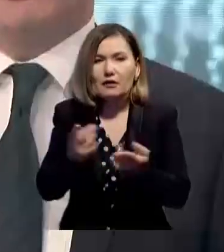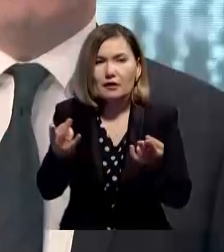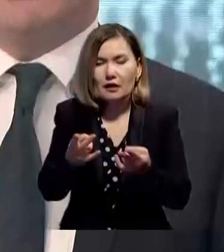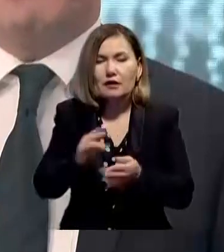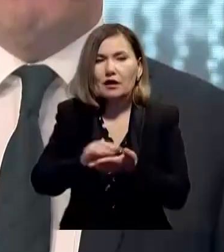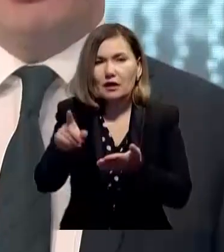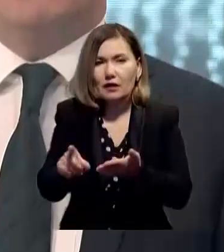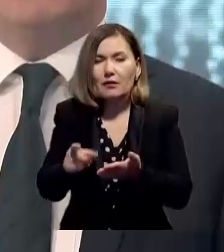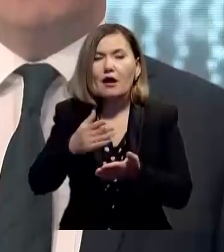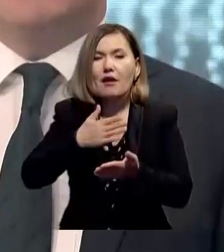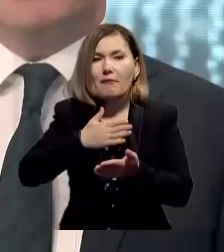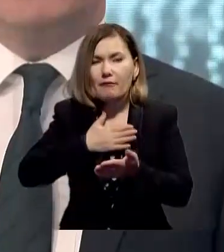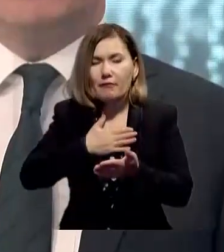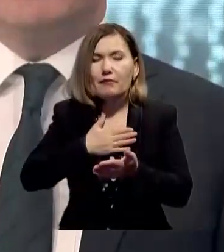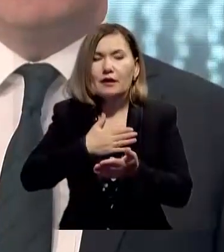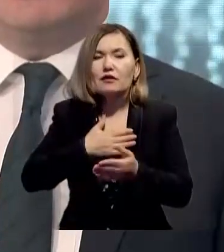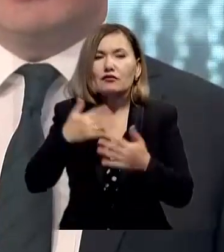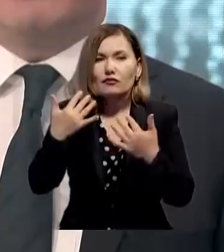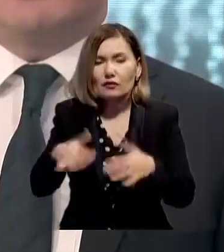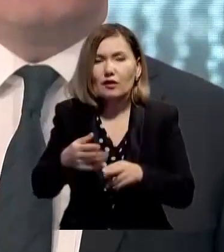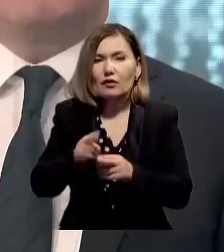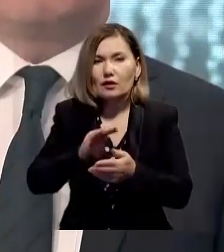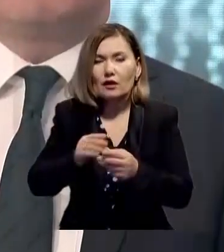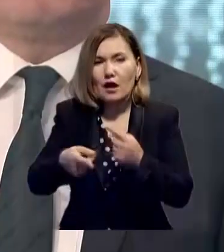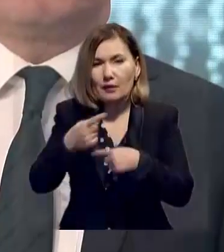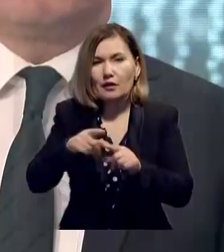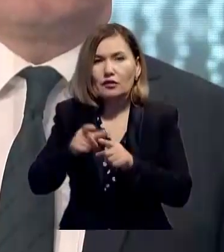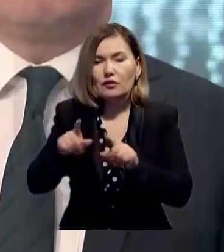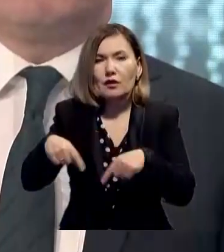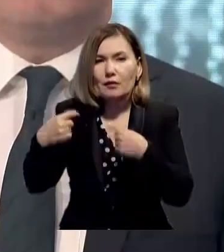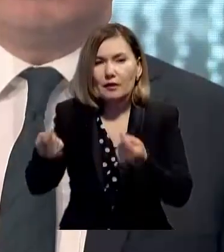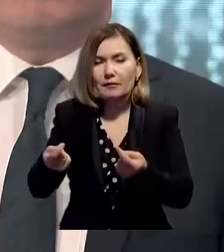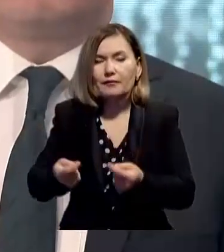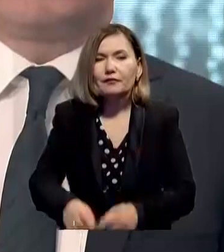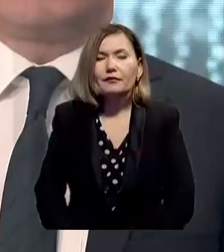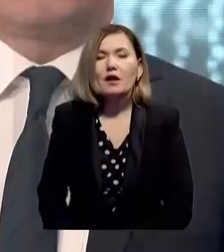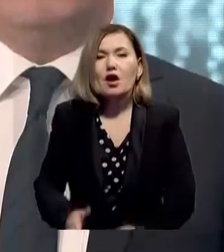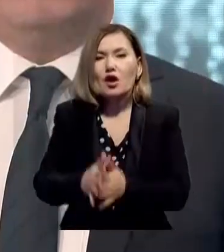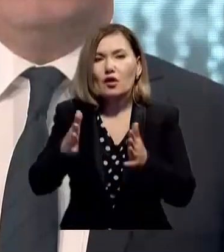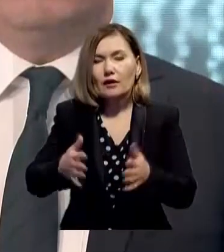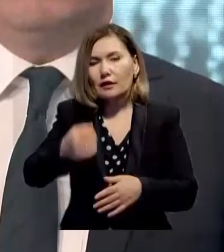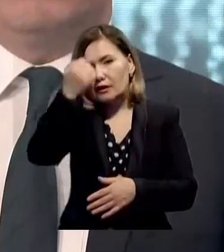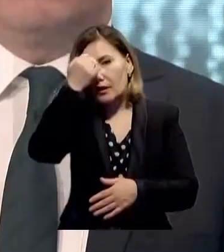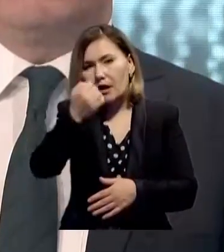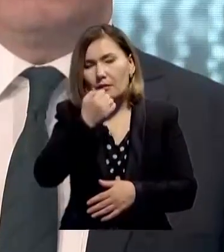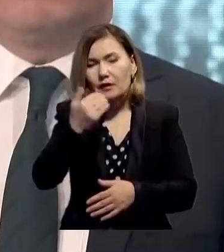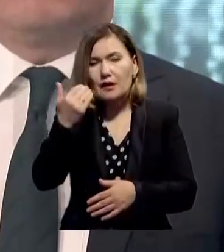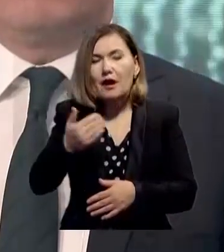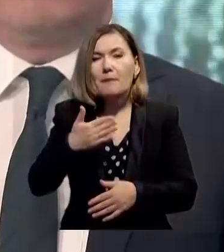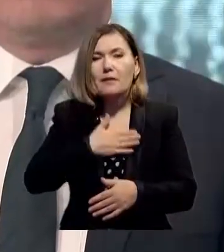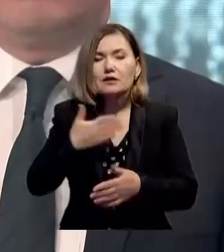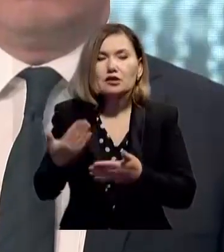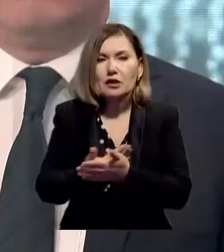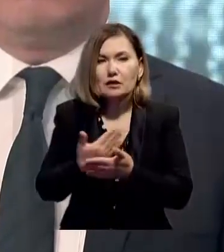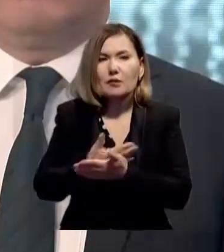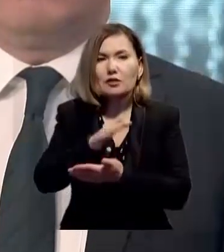ақпарат осымен тәмәм. Сөз тізгіні өзіңізде, Қасымхан. Рахмет, Ернат, мардымды ақпаратыңызға. Қымбатты көрермен, біз хабарымызда